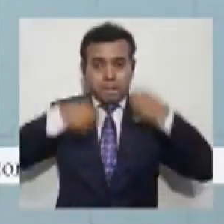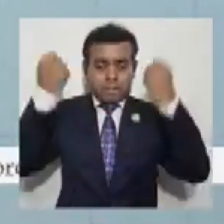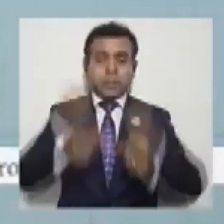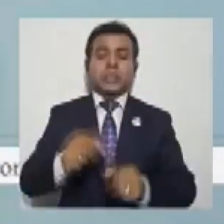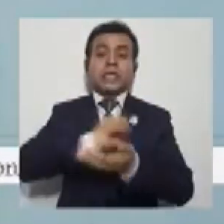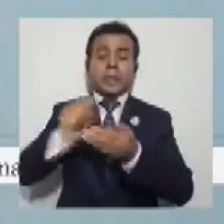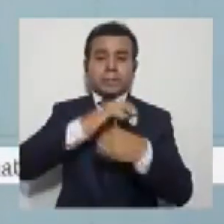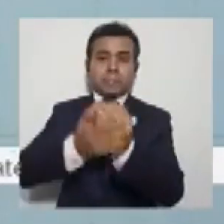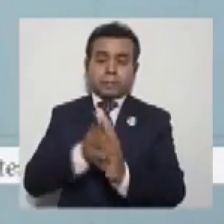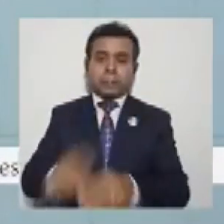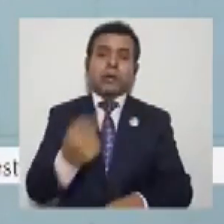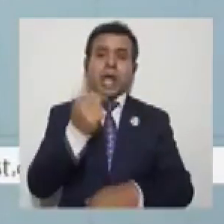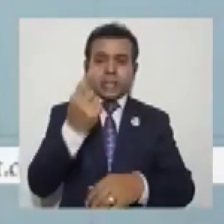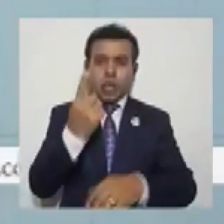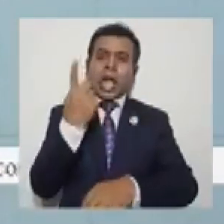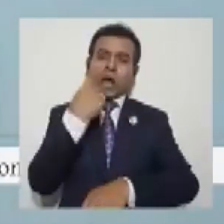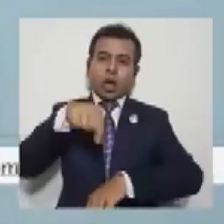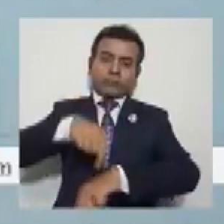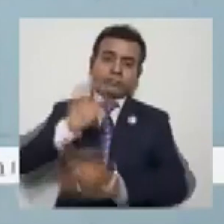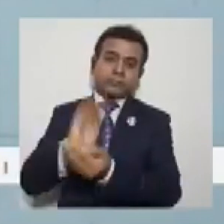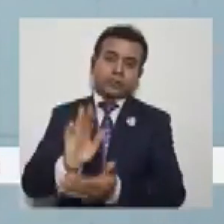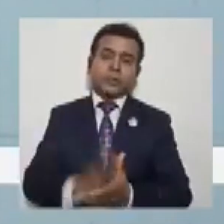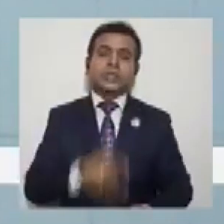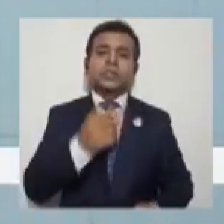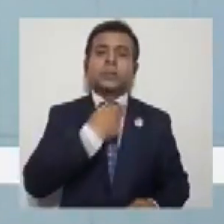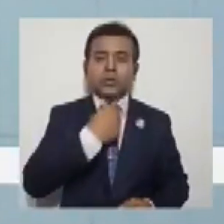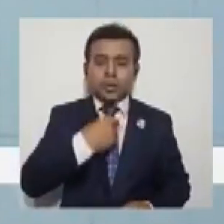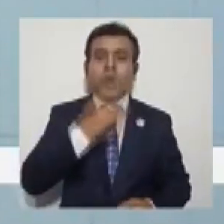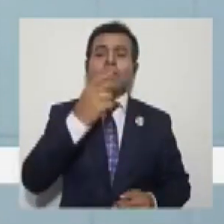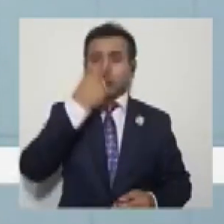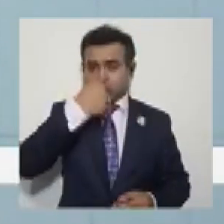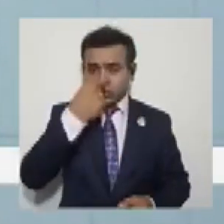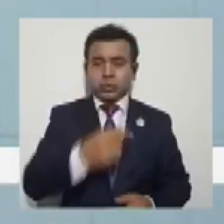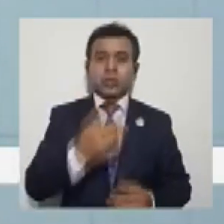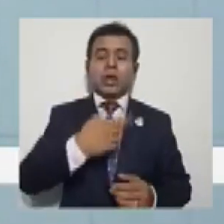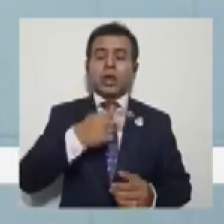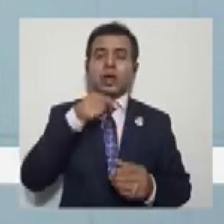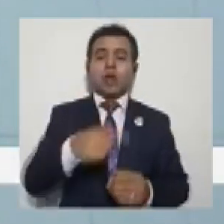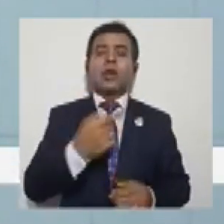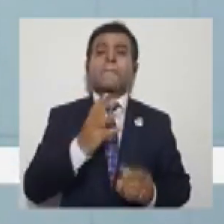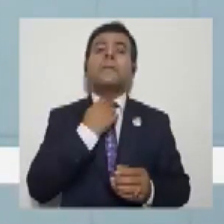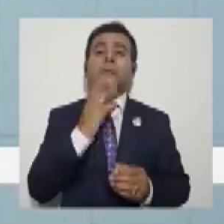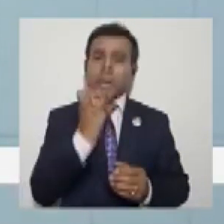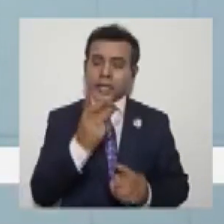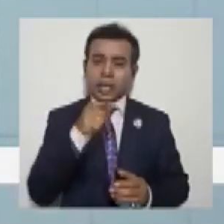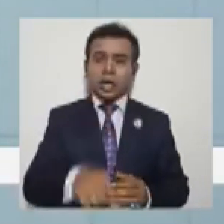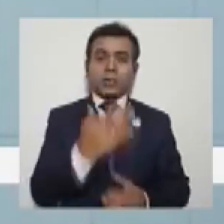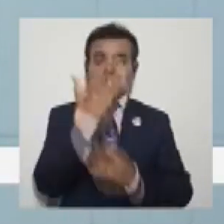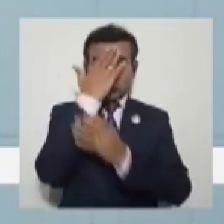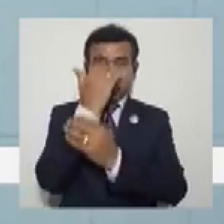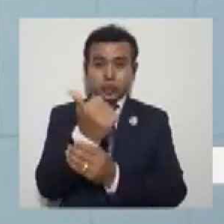পারেন অথবা আমাদের হটলাইন নম্বরগুলোতে ফোন করতে পারেন। তবে শ্বাসকষ্ট বেশি হলে